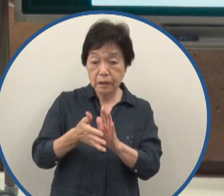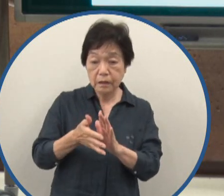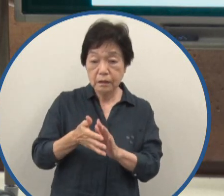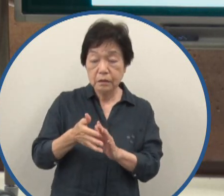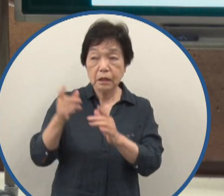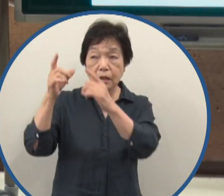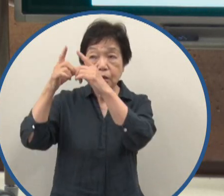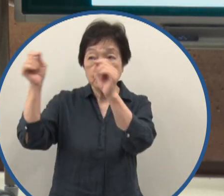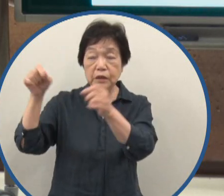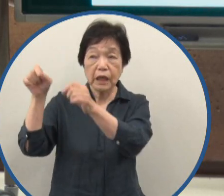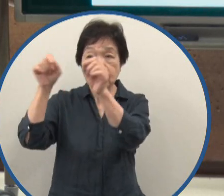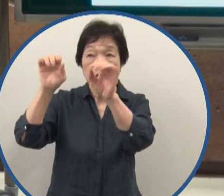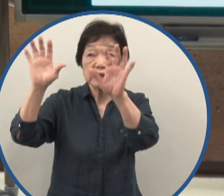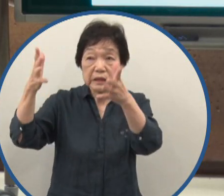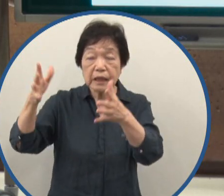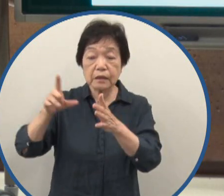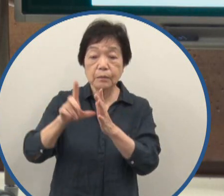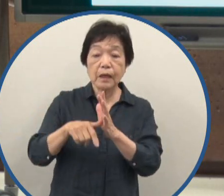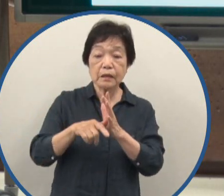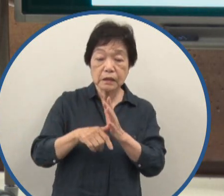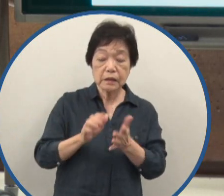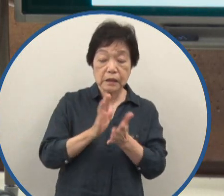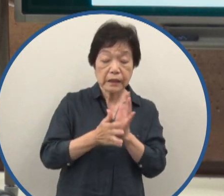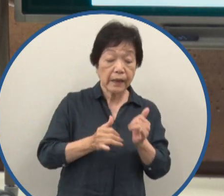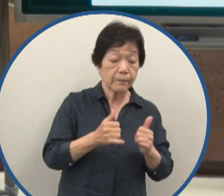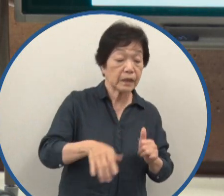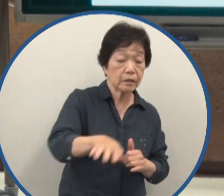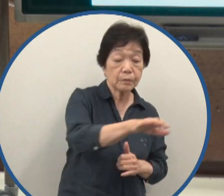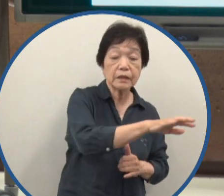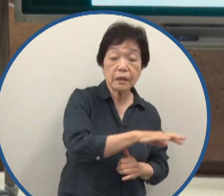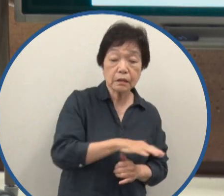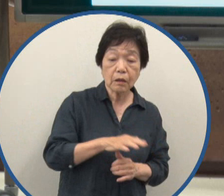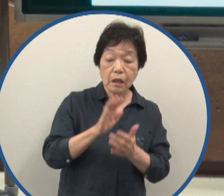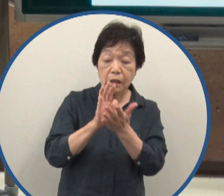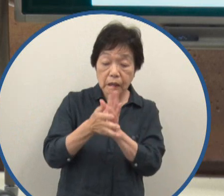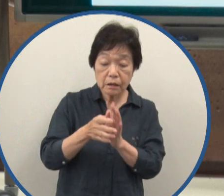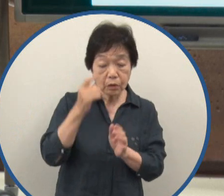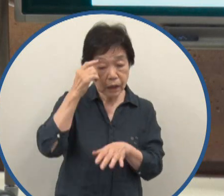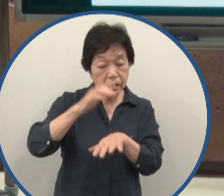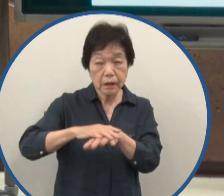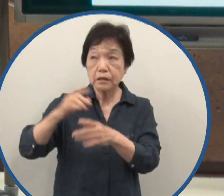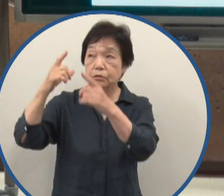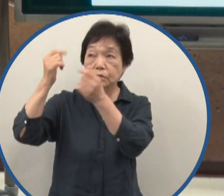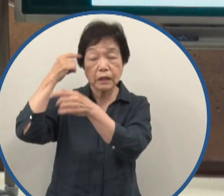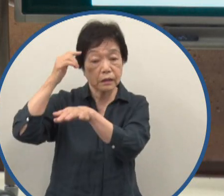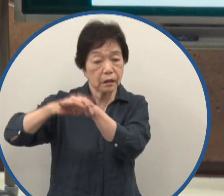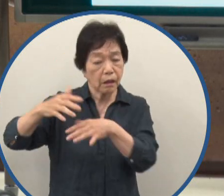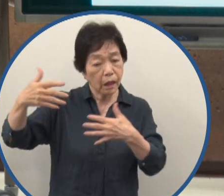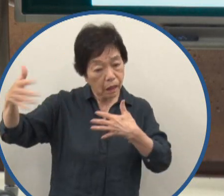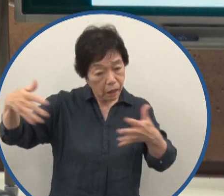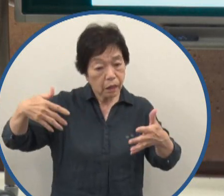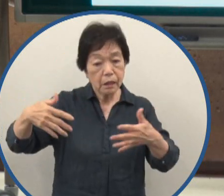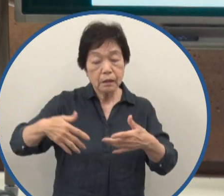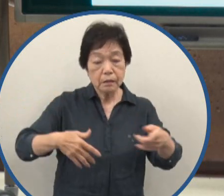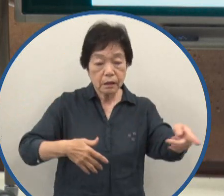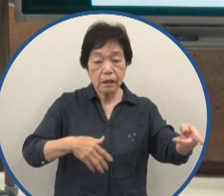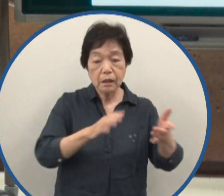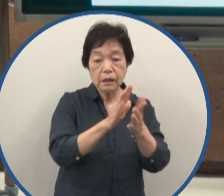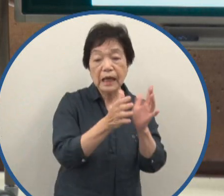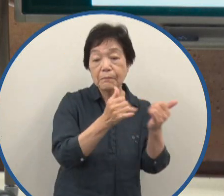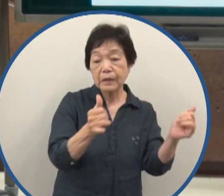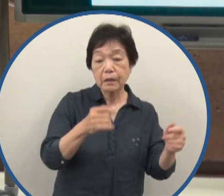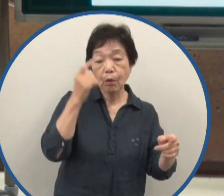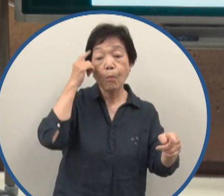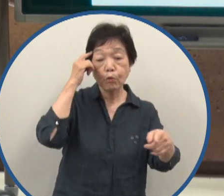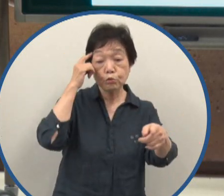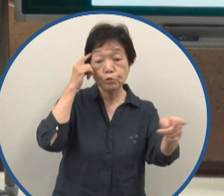国がですね、延長しなかった場合は、県民に県が国との齟齬があるというような受け止めをされかねないような